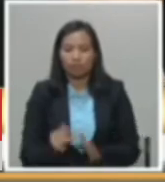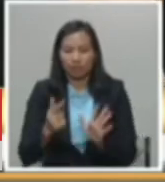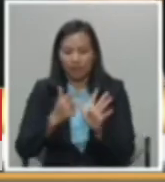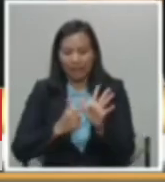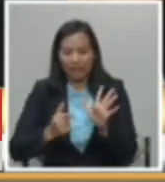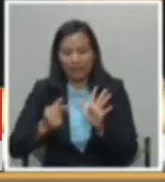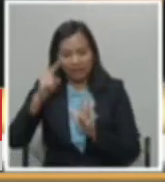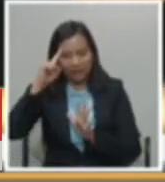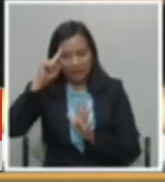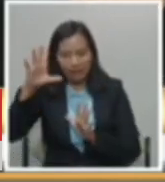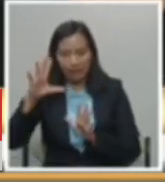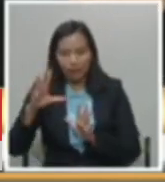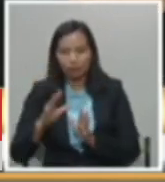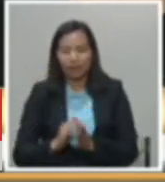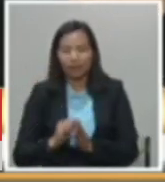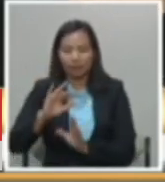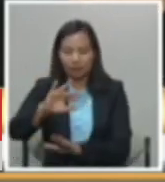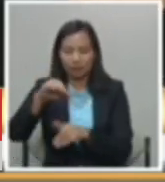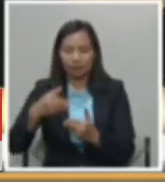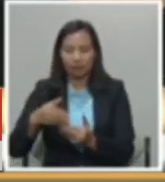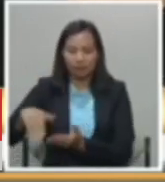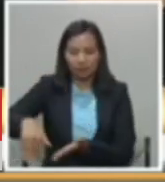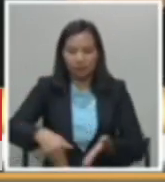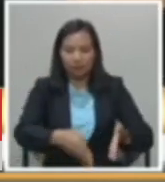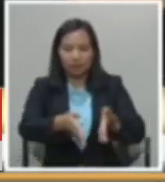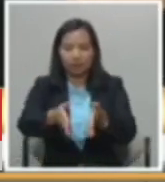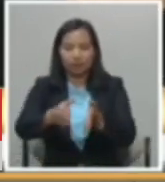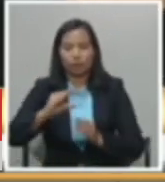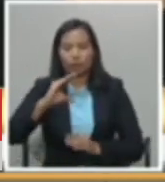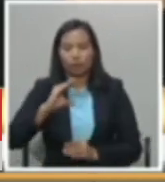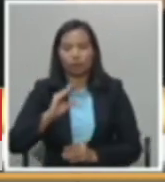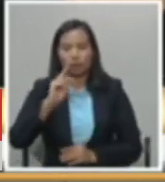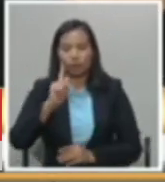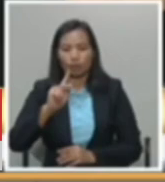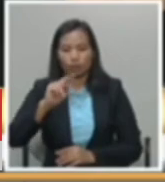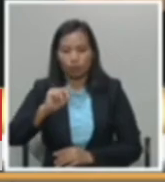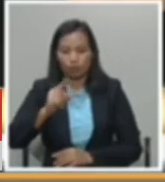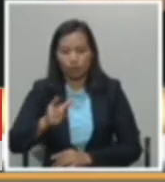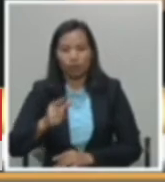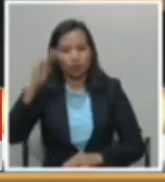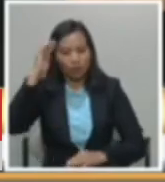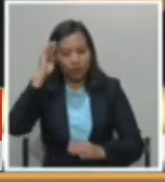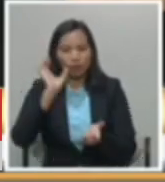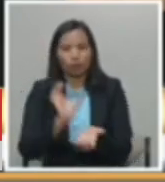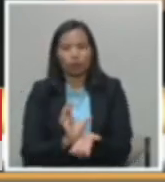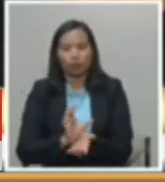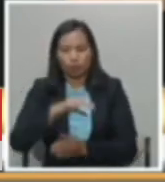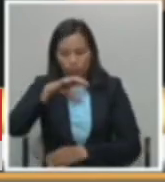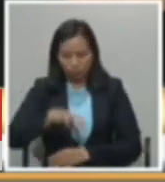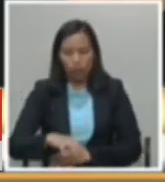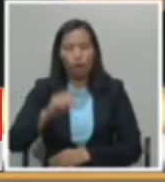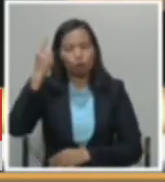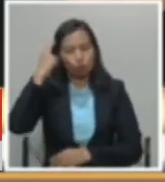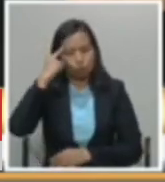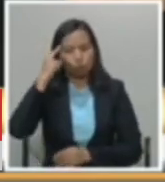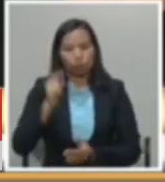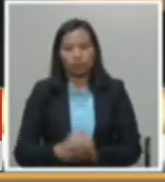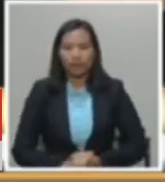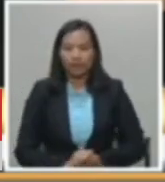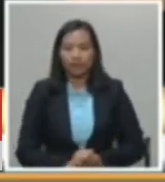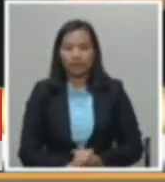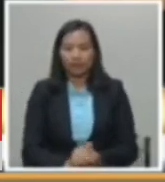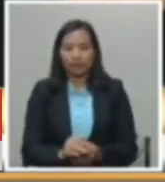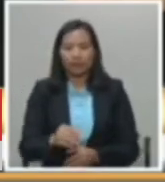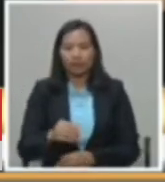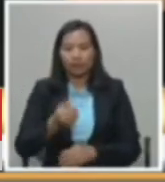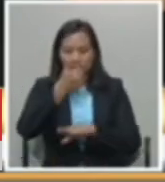าเราอยู่ชายโขงฉะนั้นตำรวจโรงพักรู้ดีที่สุดนะครับโดยเฉพาะผู้กำ